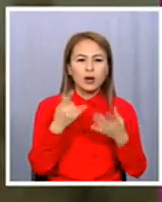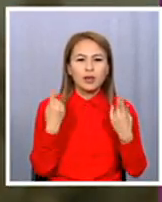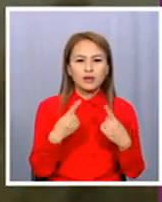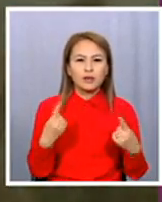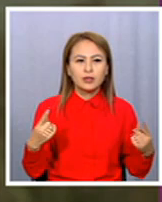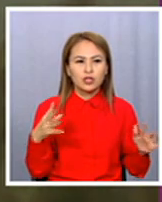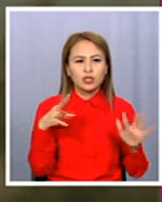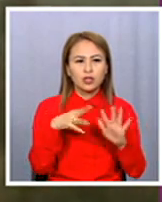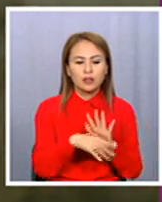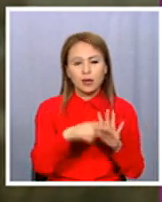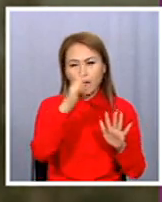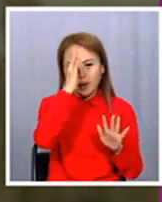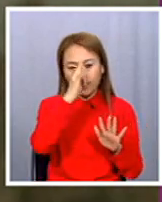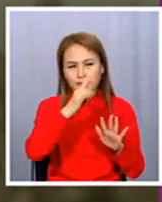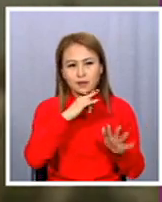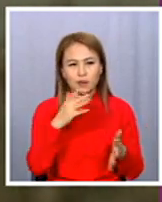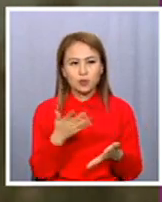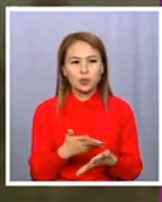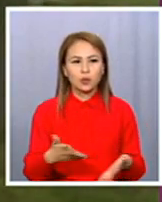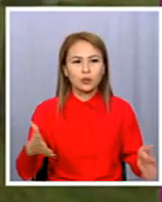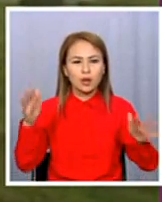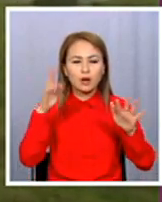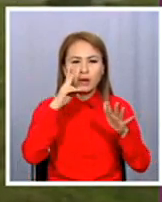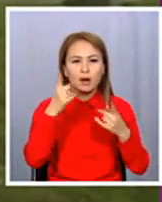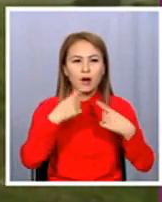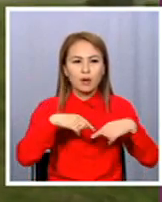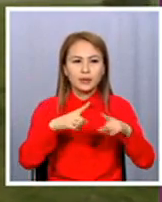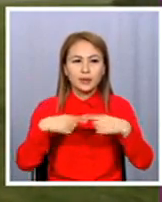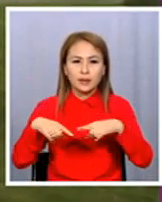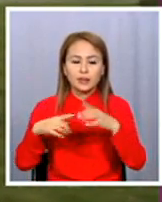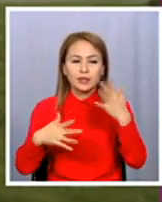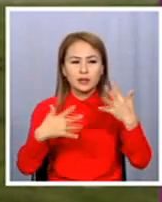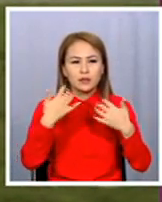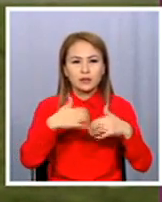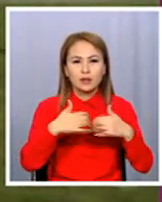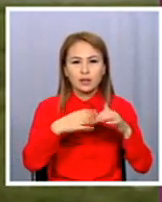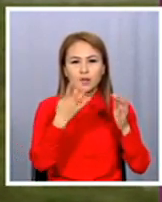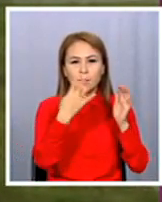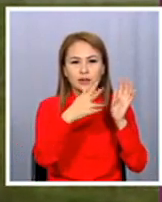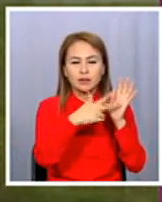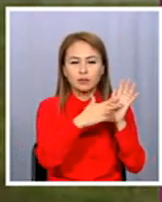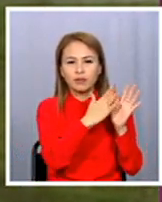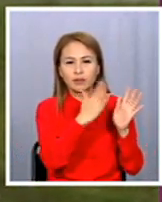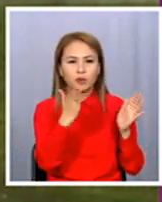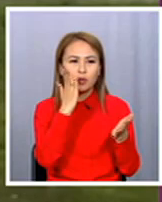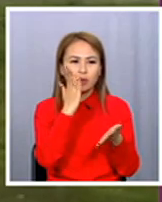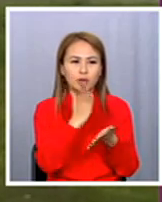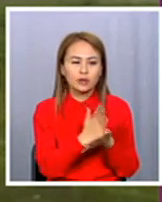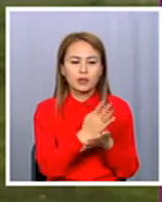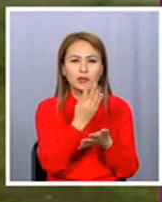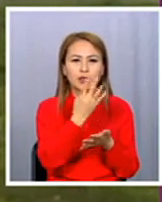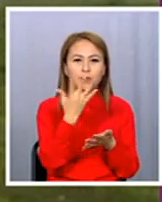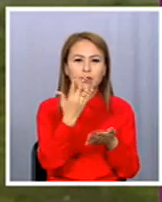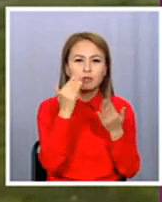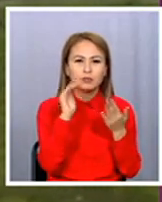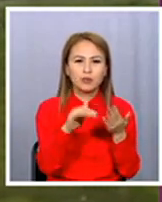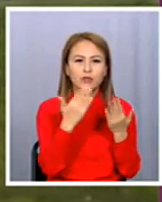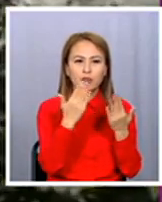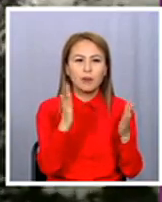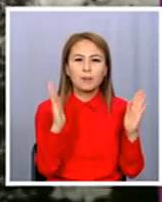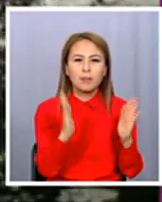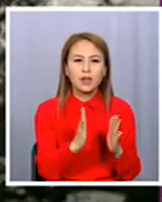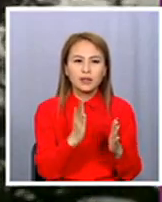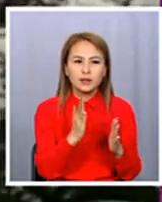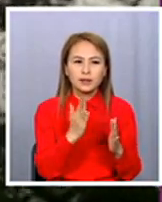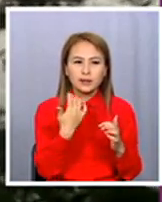жатады. Қазақстан көлдерін ауданына қарай топтастырсақ, жалпы 48 мыңнан аса көл айдынының 45 мыңдайы шағын көлдер қатарына